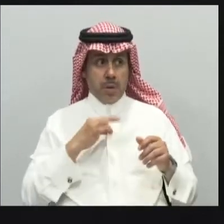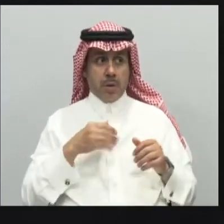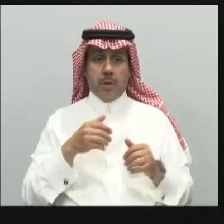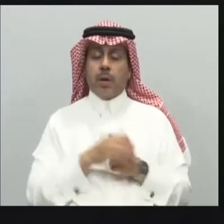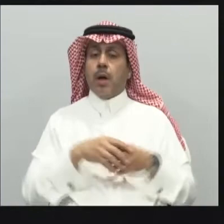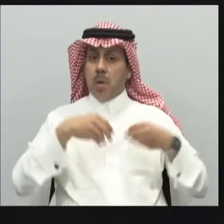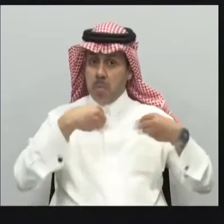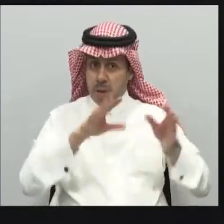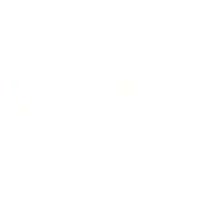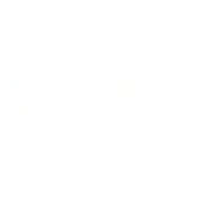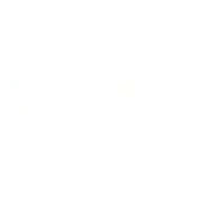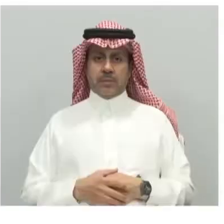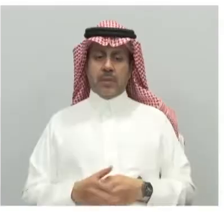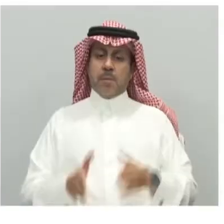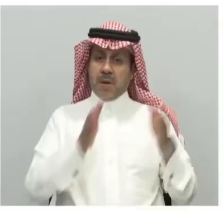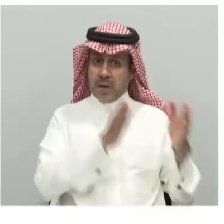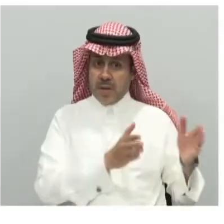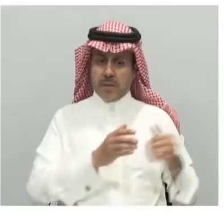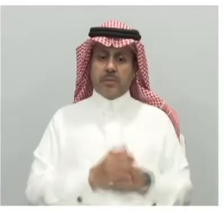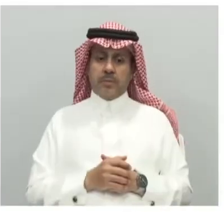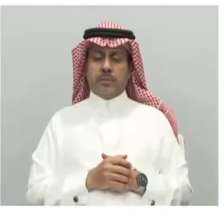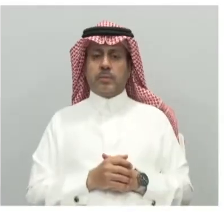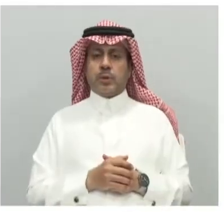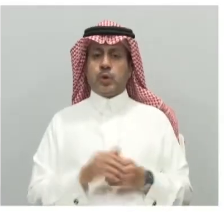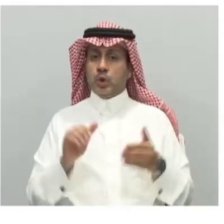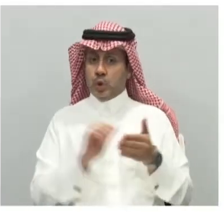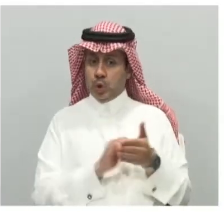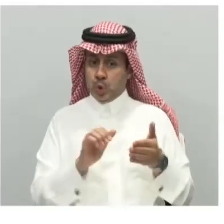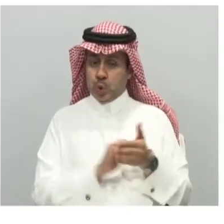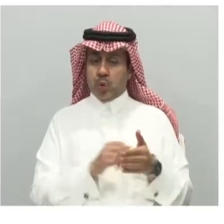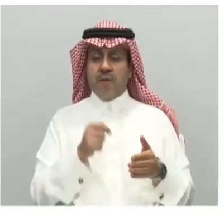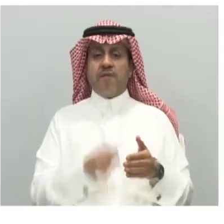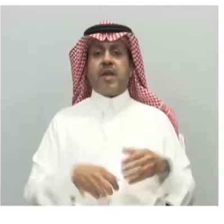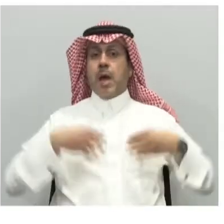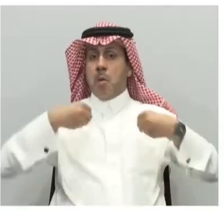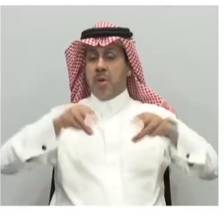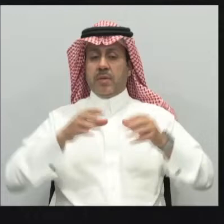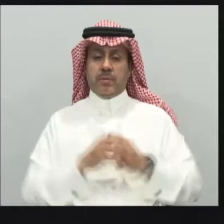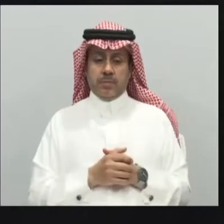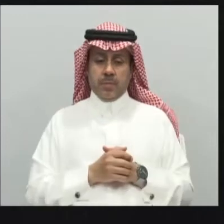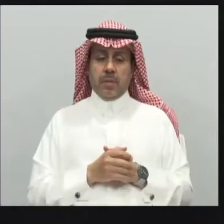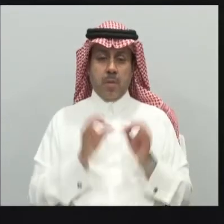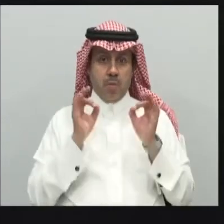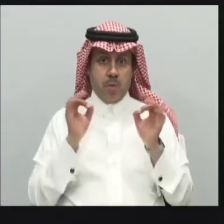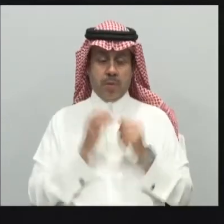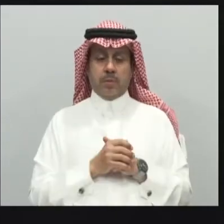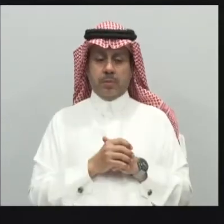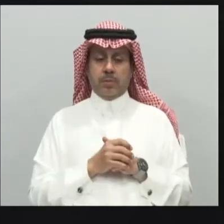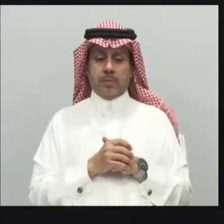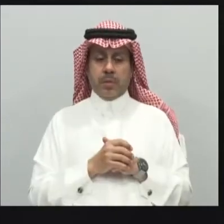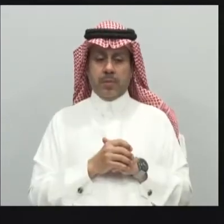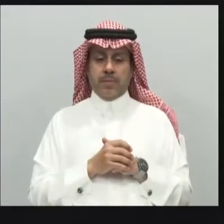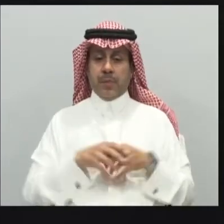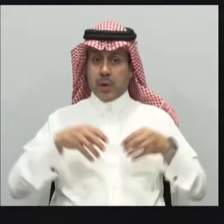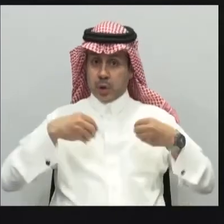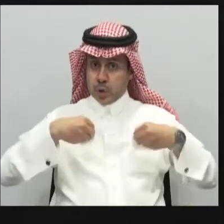او لا يبرا بعد هذا ايها الطلاب ناتي الى الشروط في البيع هذا الماء محور المهم كونوا معي